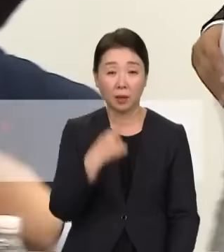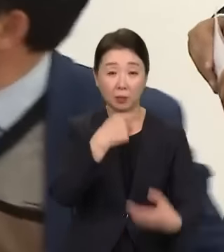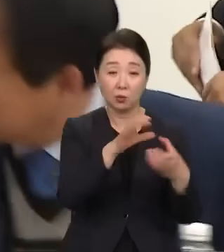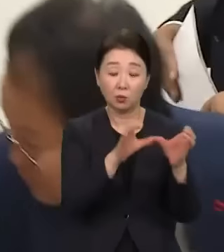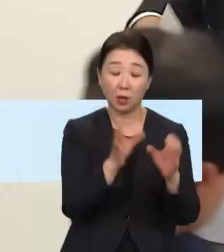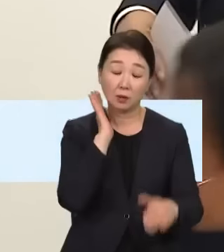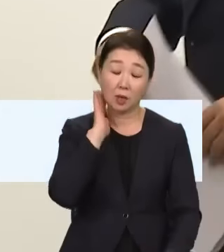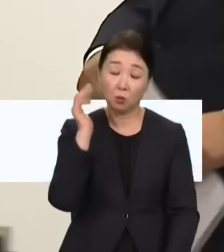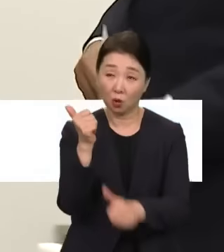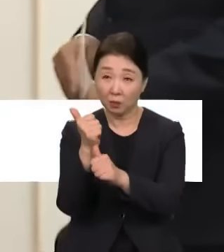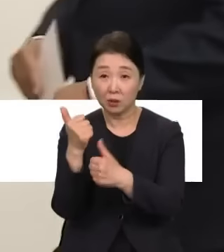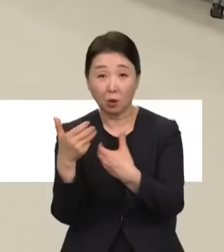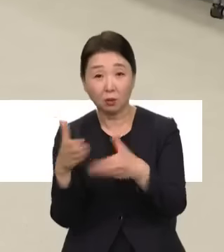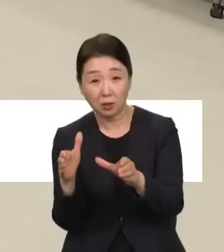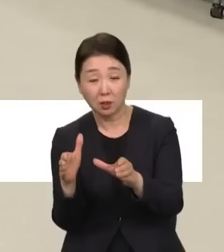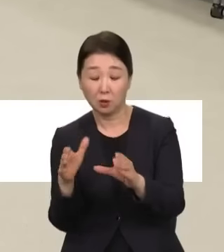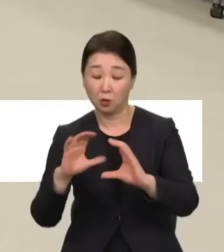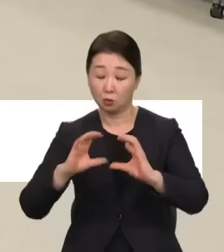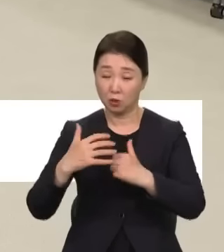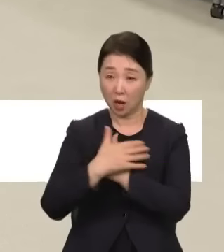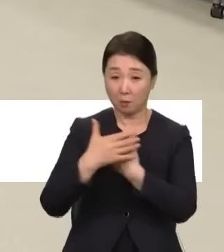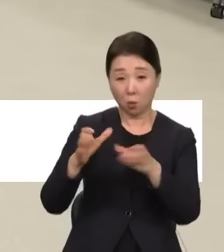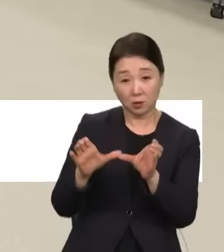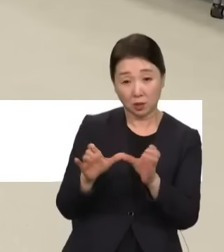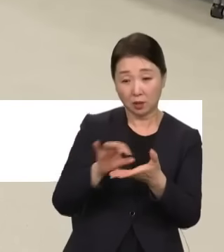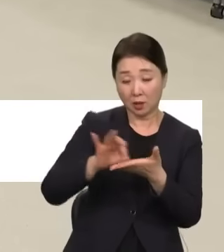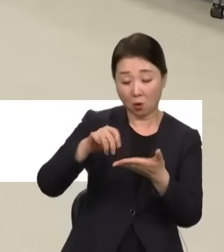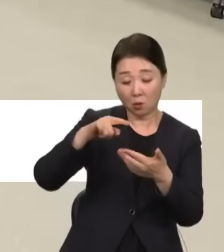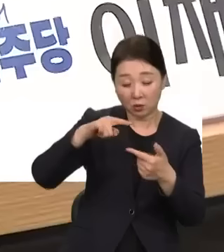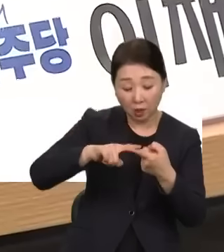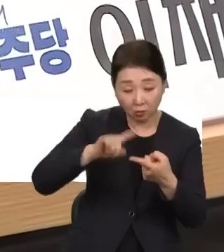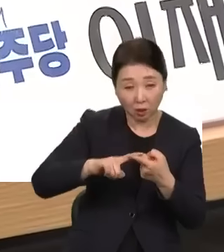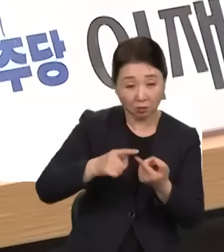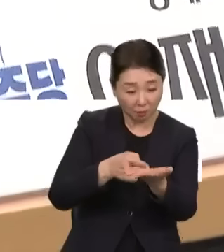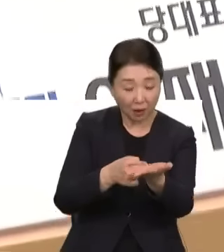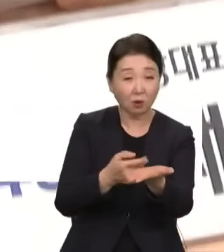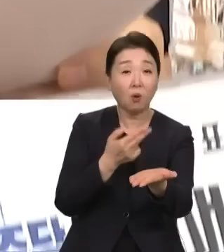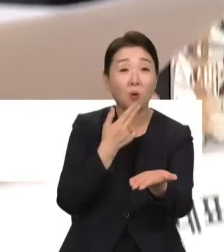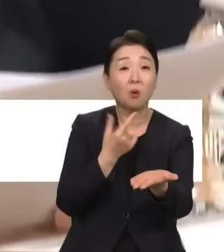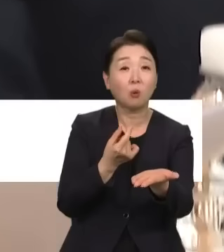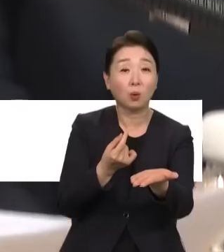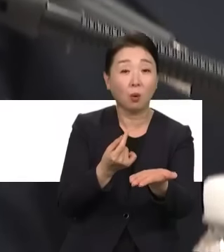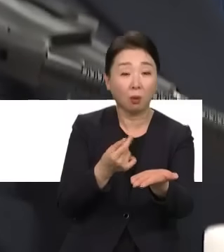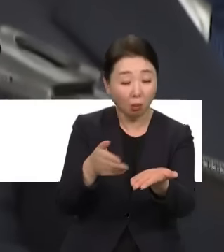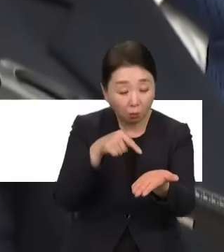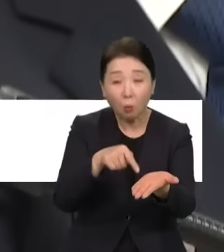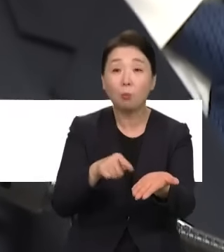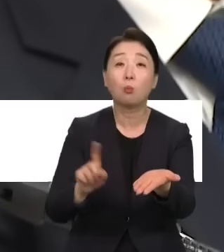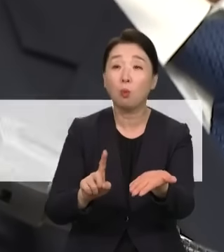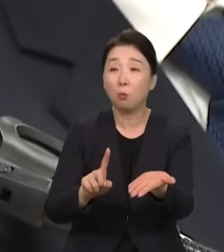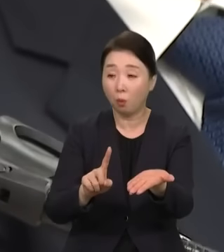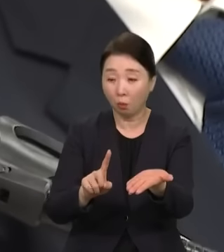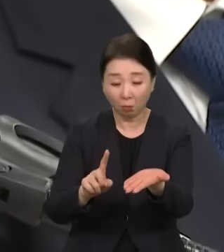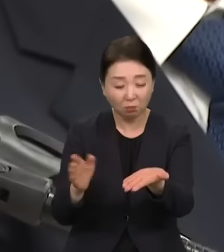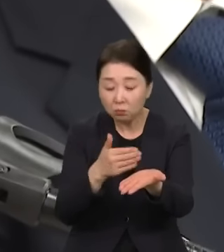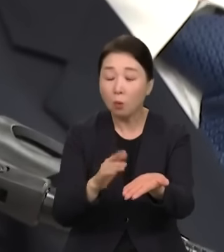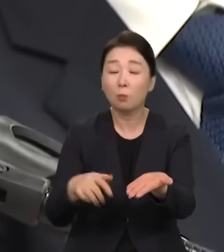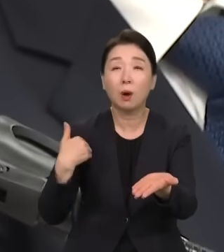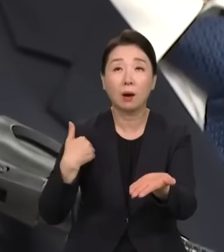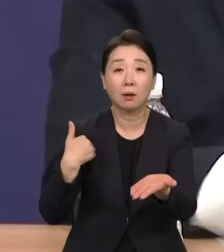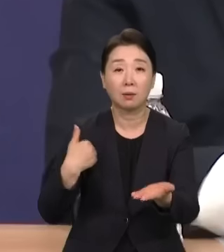대통령 비서실과 국가안보실 등에서 사용 내역을 제대로 소명하지 않는 등 예산 집행 내역을 투명하게 알 수 없다는 이유를